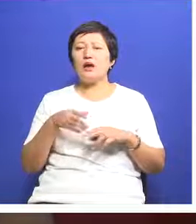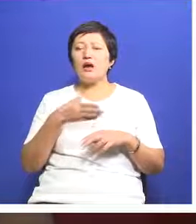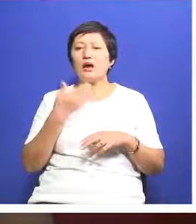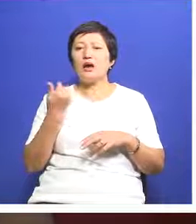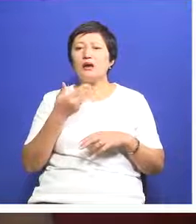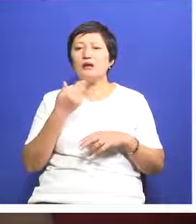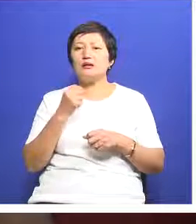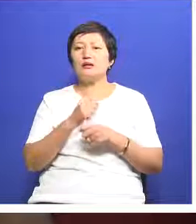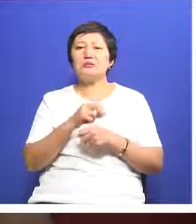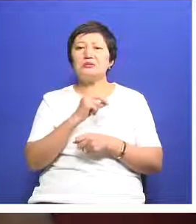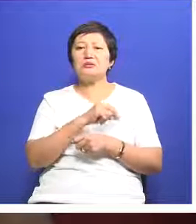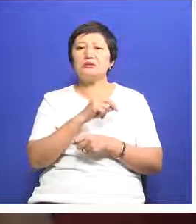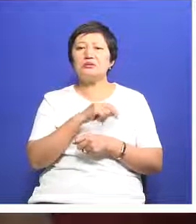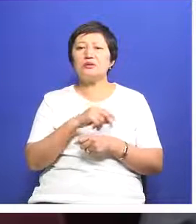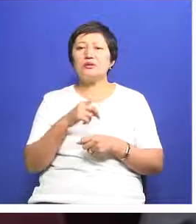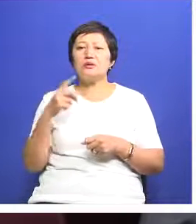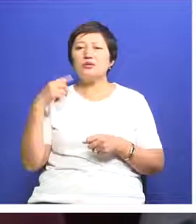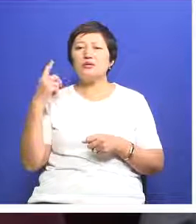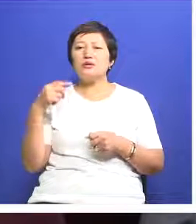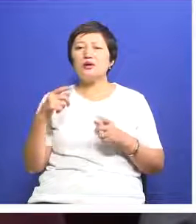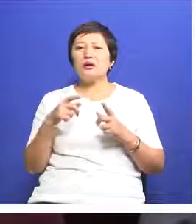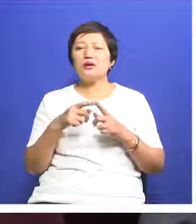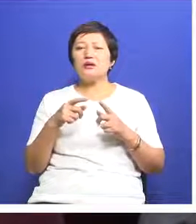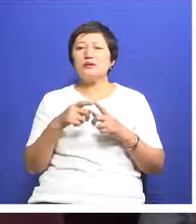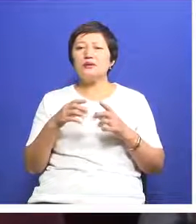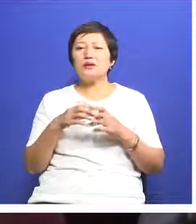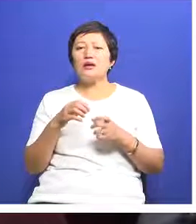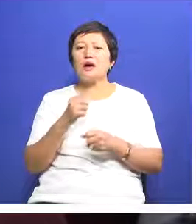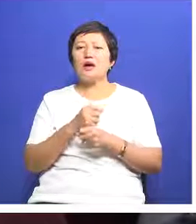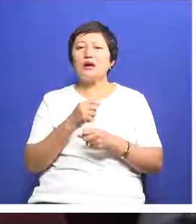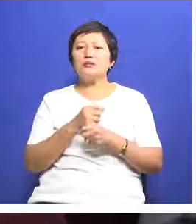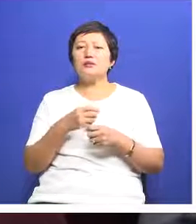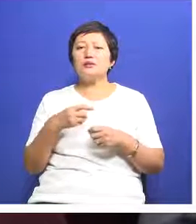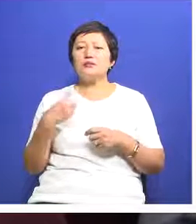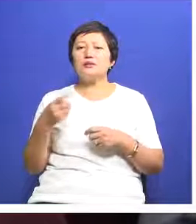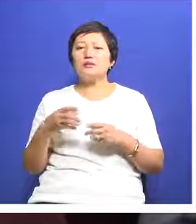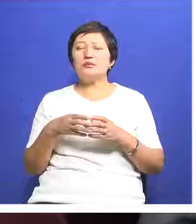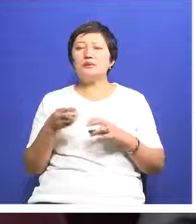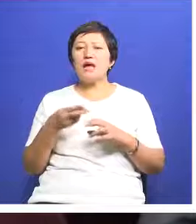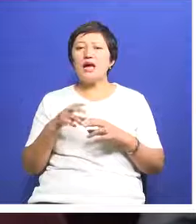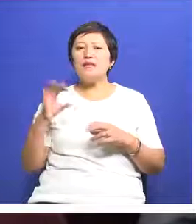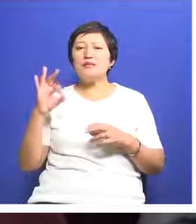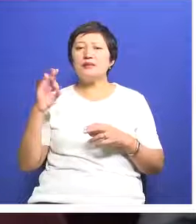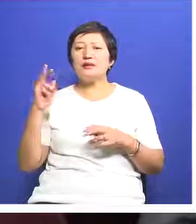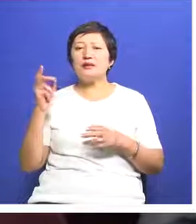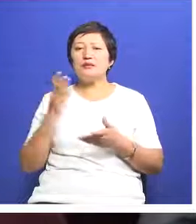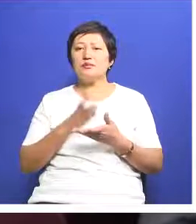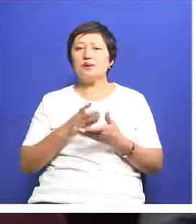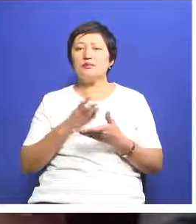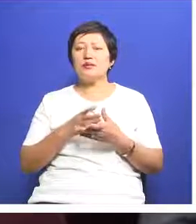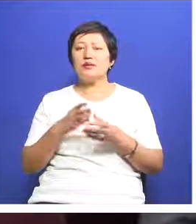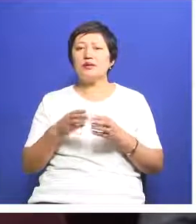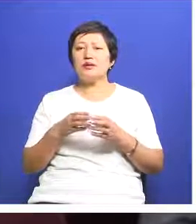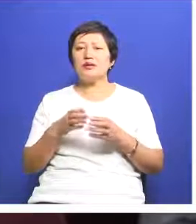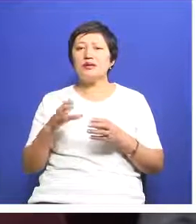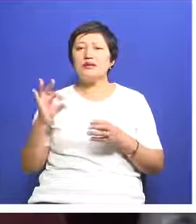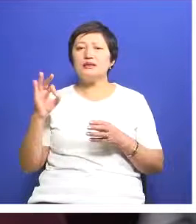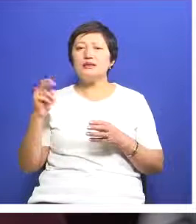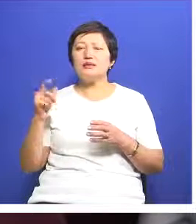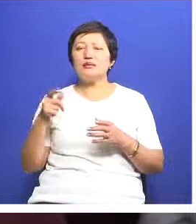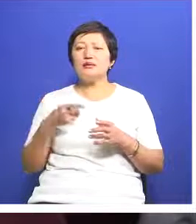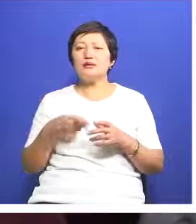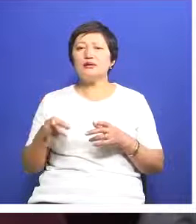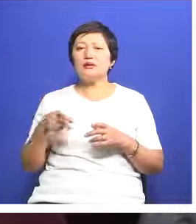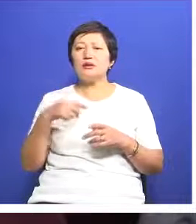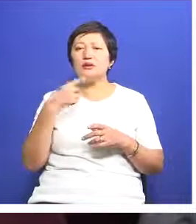істелмейді. Сонда қалай болды? Жүргізді істей ма, әкім істей ма? Так. Сметасы бар ма бұның? Істеліп қойған. Қазір